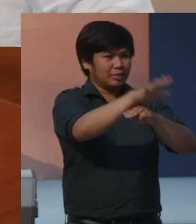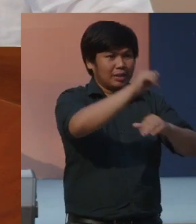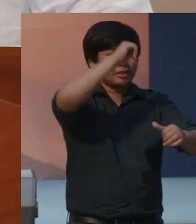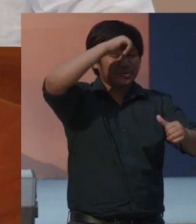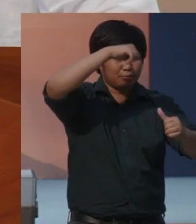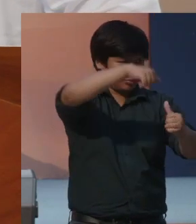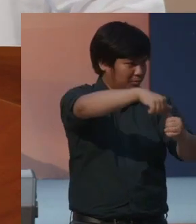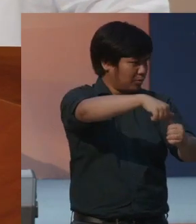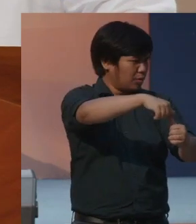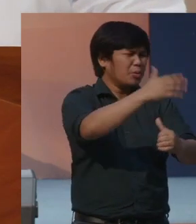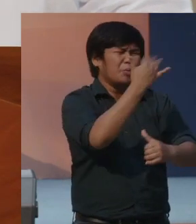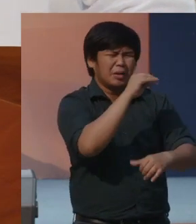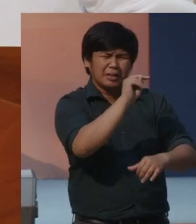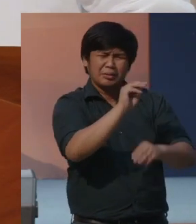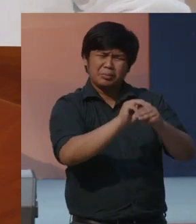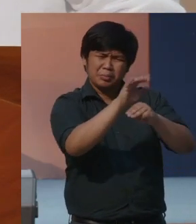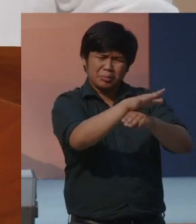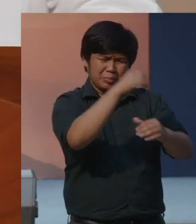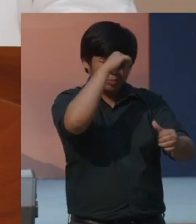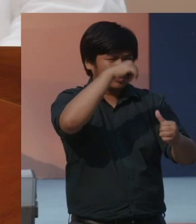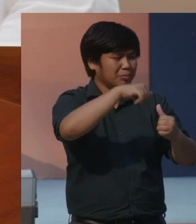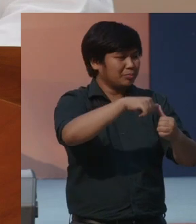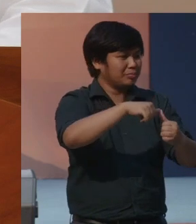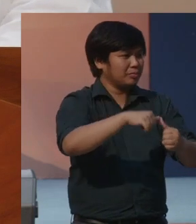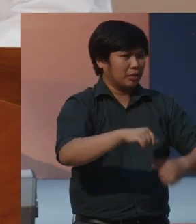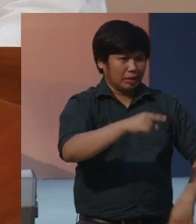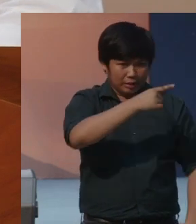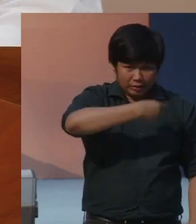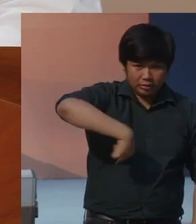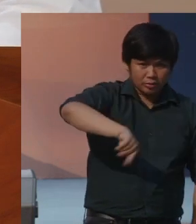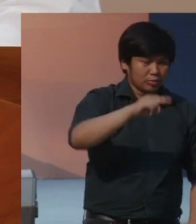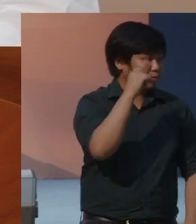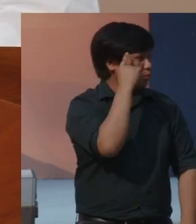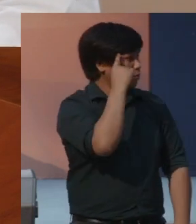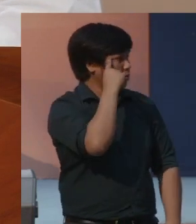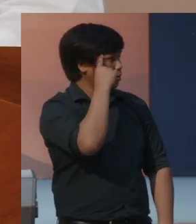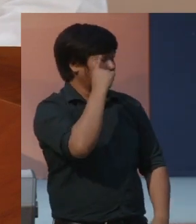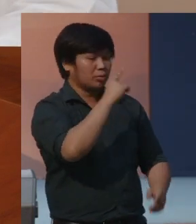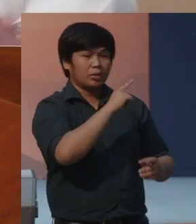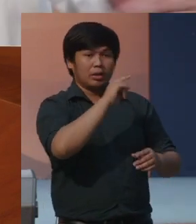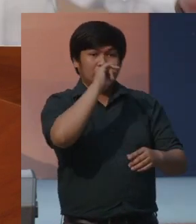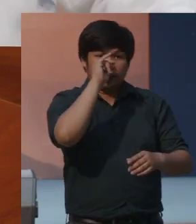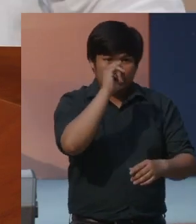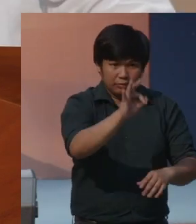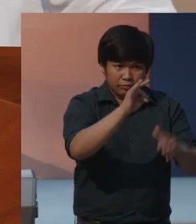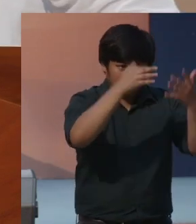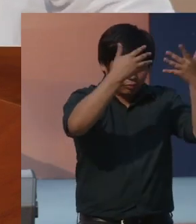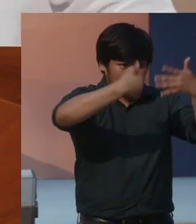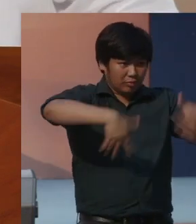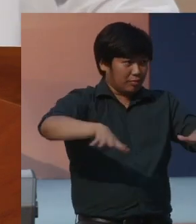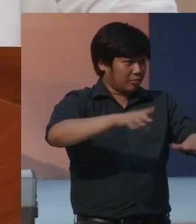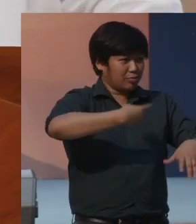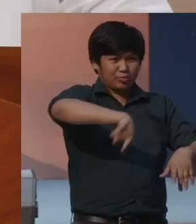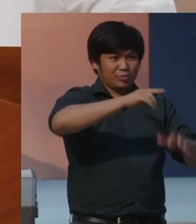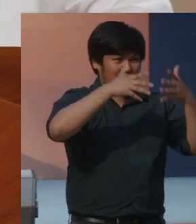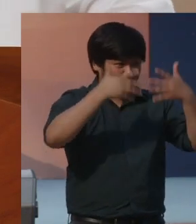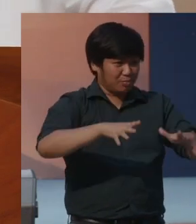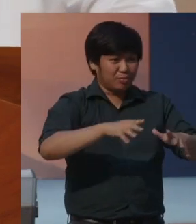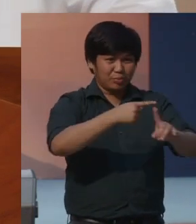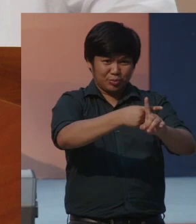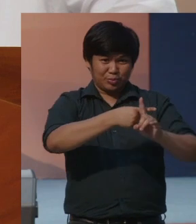Memorial. Madalas kung ating aaminin, kahit na niligtas na tayo ng Diyos sa walang hanggang